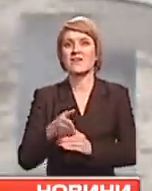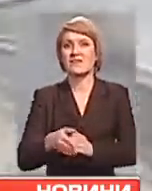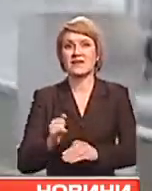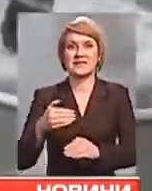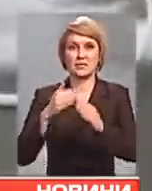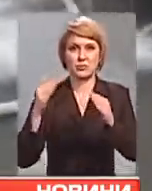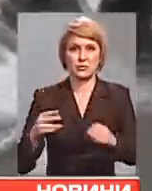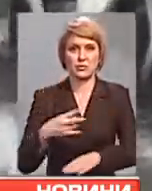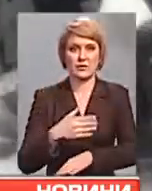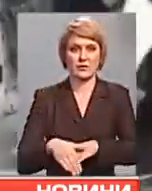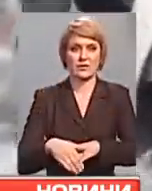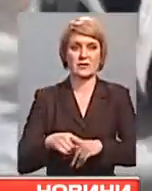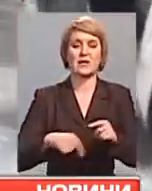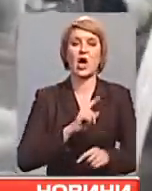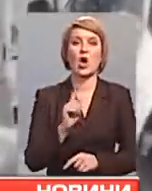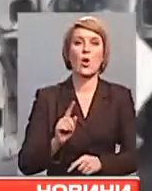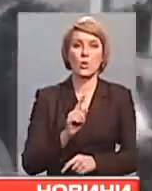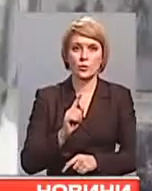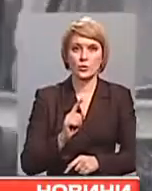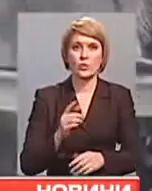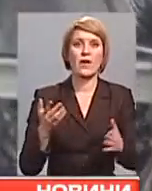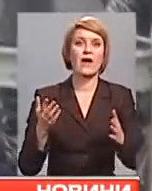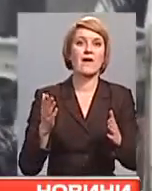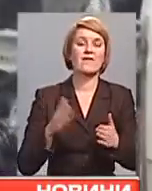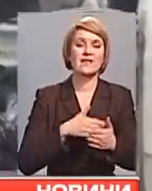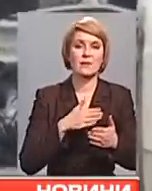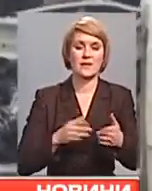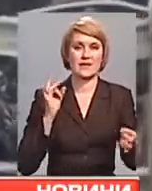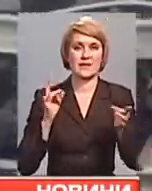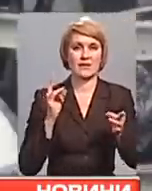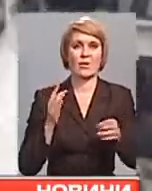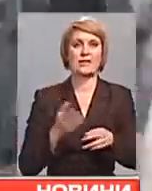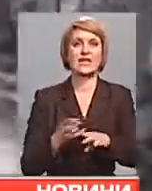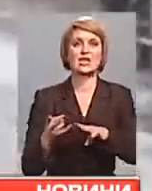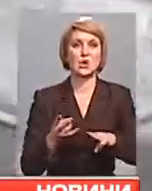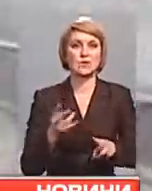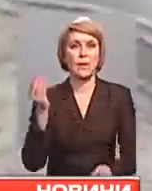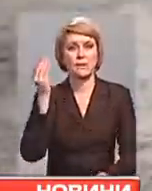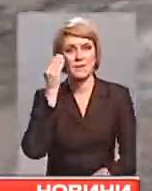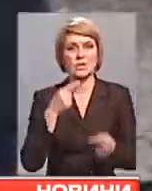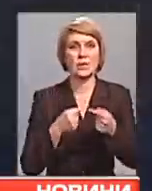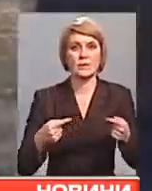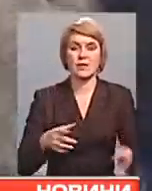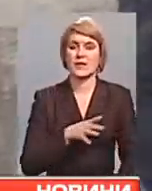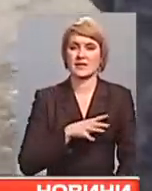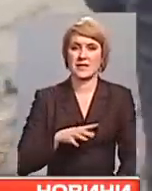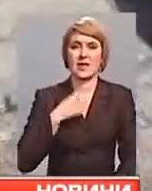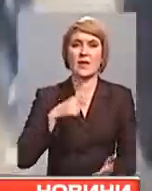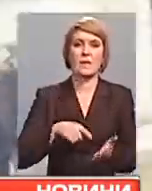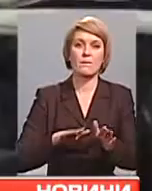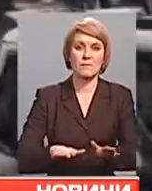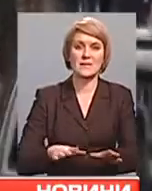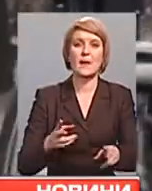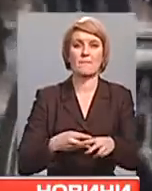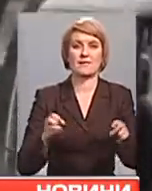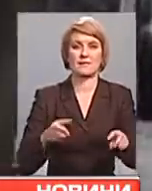відбій тривоги. Знешкоджувати підозрілі предмети не стали. Заступник керівника міського відділу міліції повідомив, місце знов безпечне.